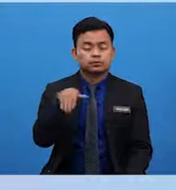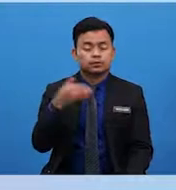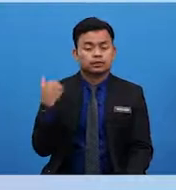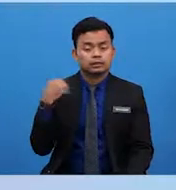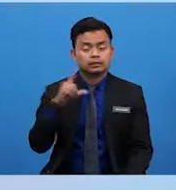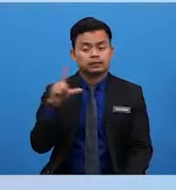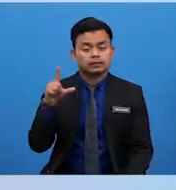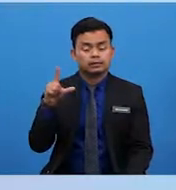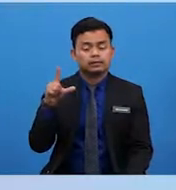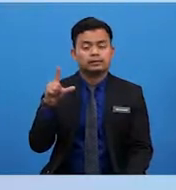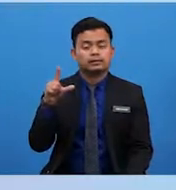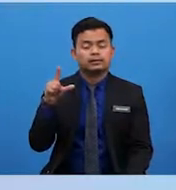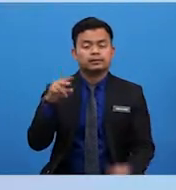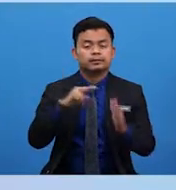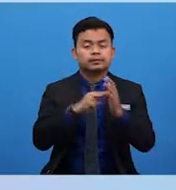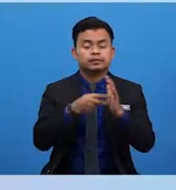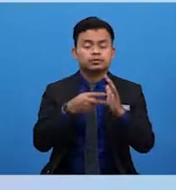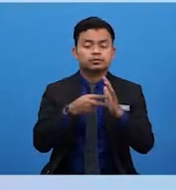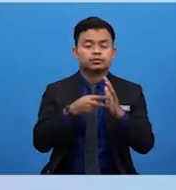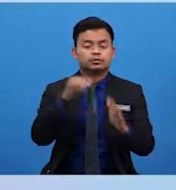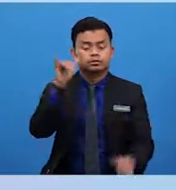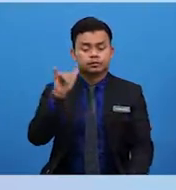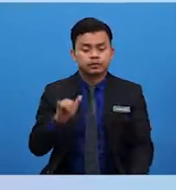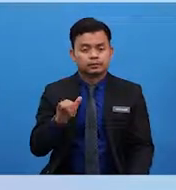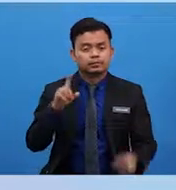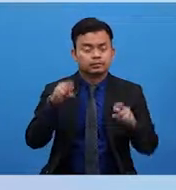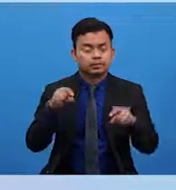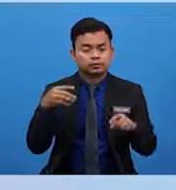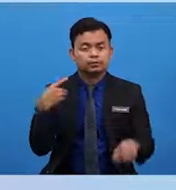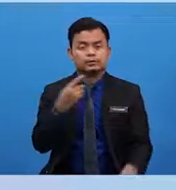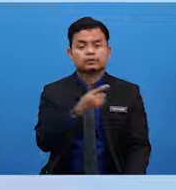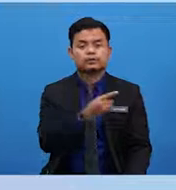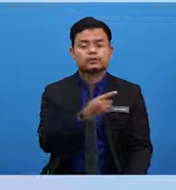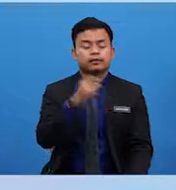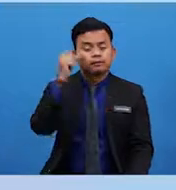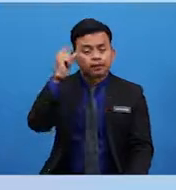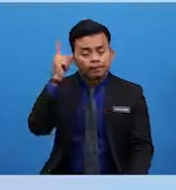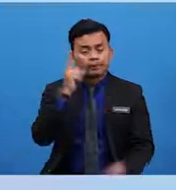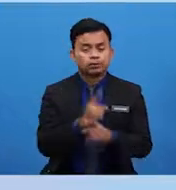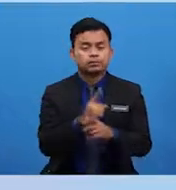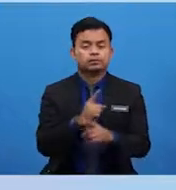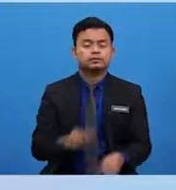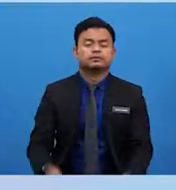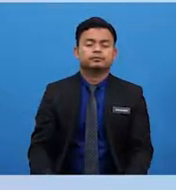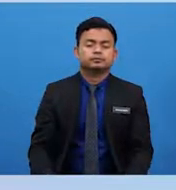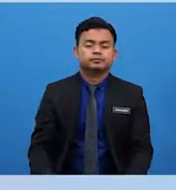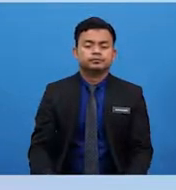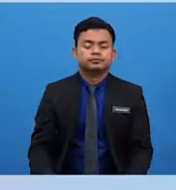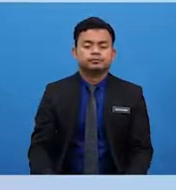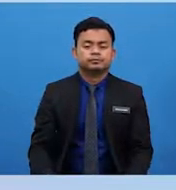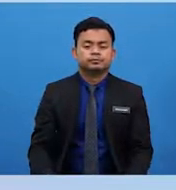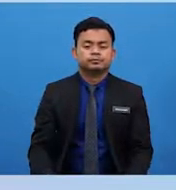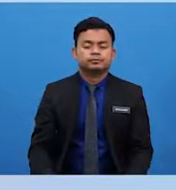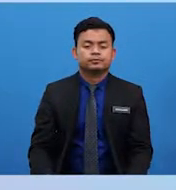Plaza Abby jual gambar image foto lukisan Om dan seterusnya